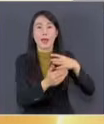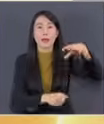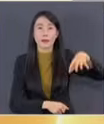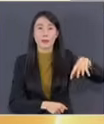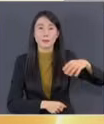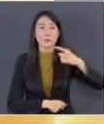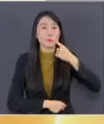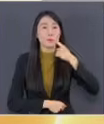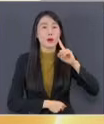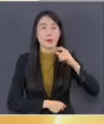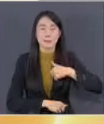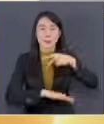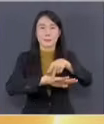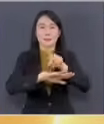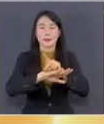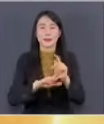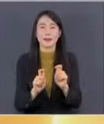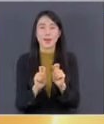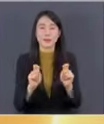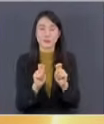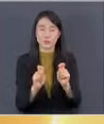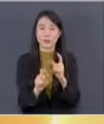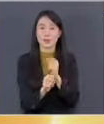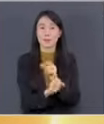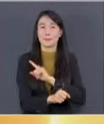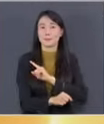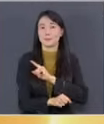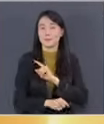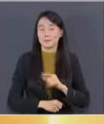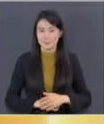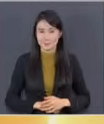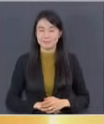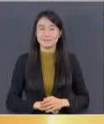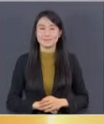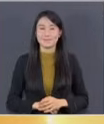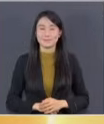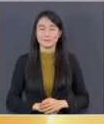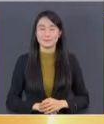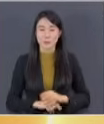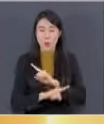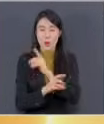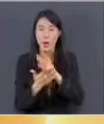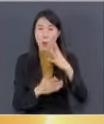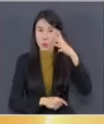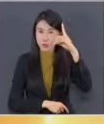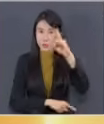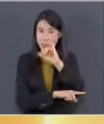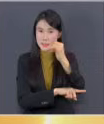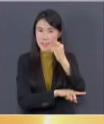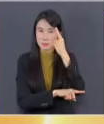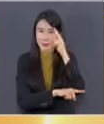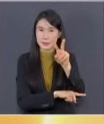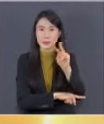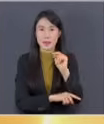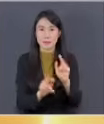ครับคุณผู้ชมครับในฐานะที่เป็นประธานคณะอนุกรรมการขับเคลื่อนเนี่ยก็บอกเลยฮะจริงๆแล้วเนี่ยหลังวันหยุดวันนี้เนี่ยพรุ่งนี้เขาจะต้องมีการประชุมถูก